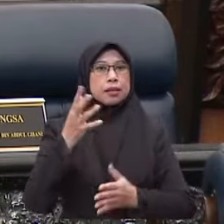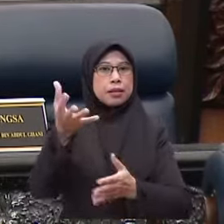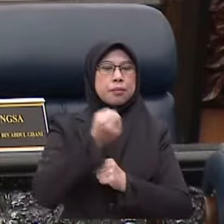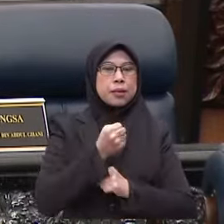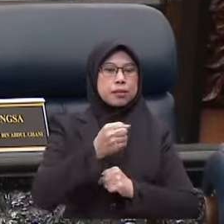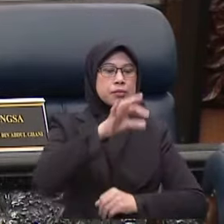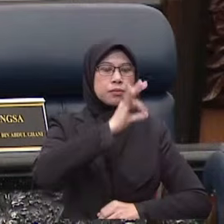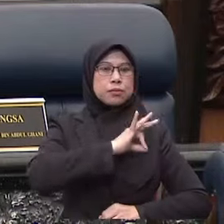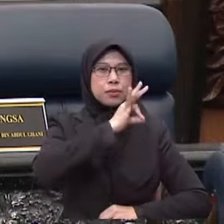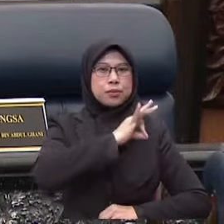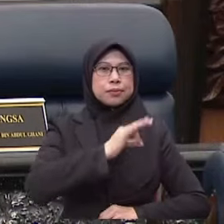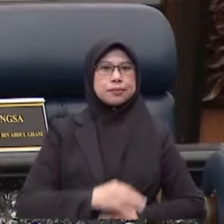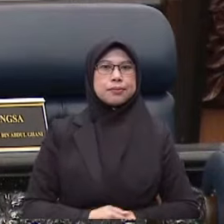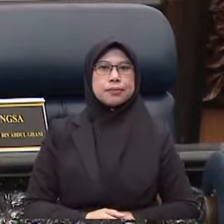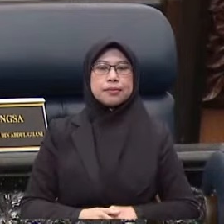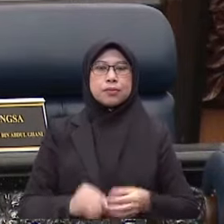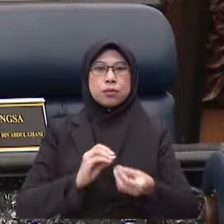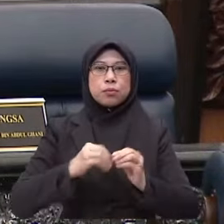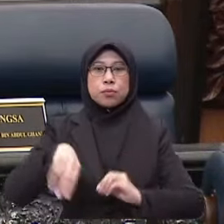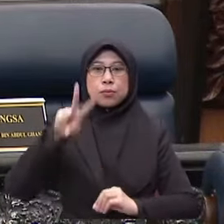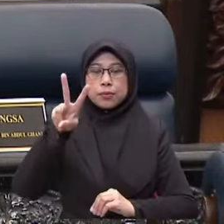itu satu